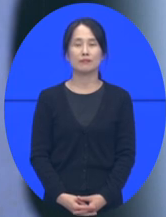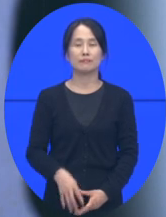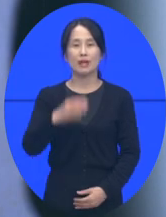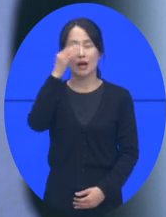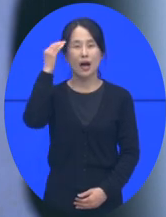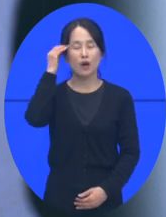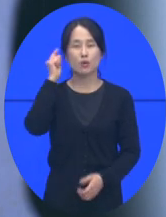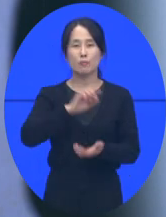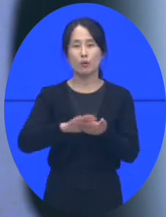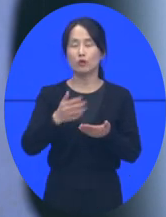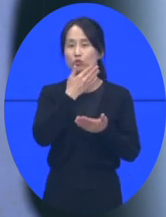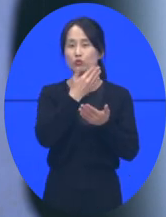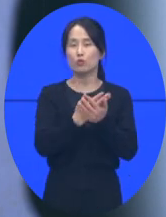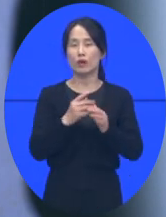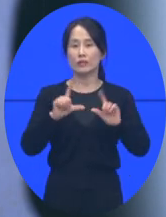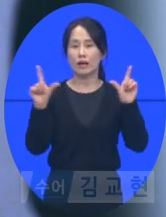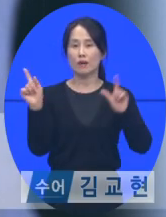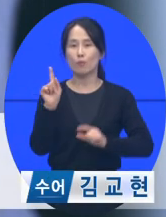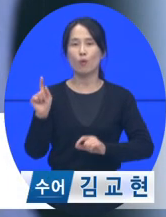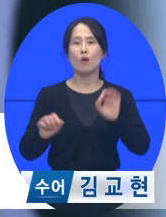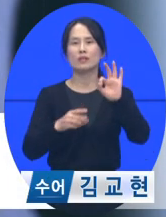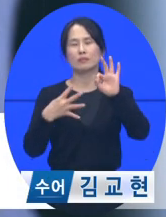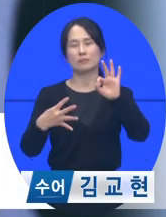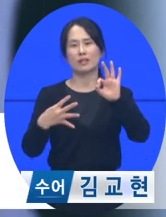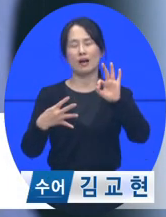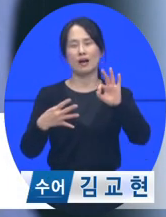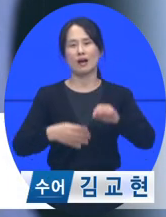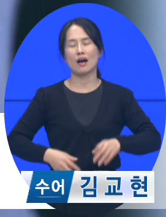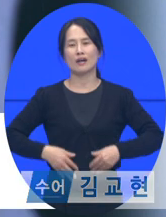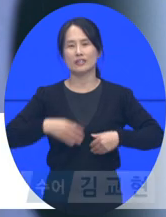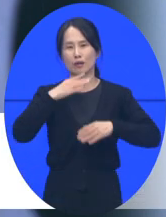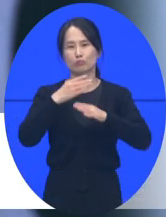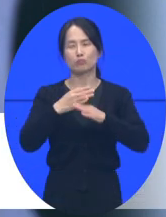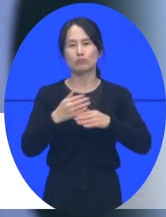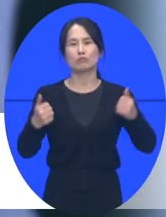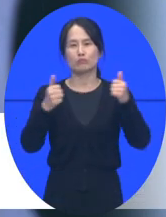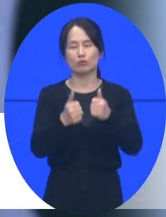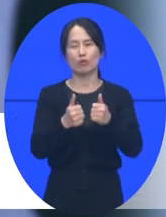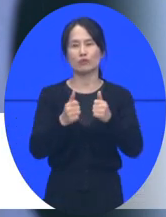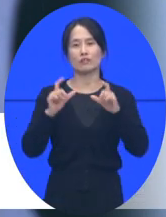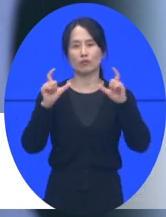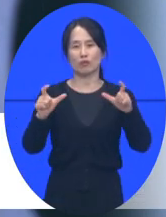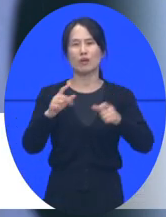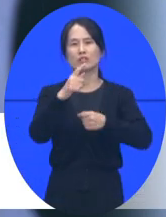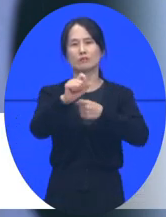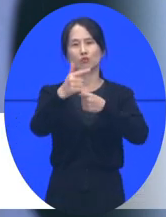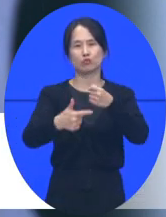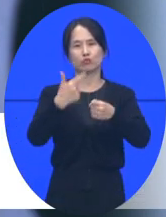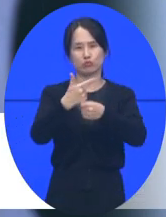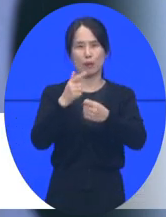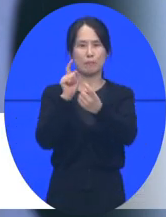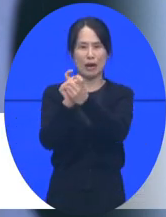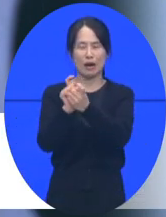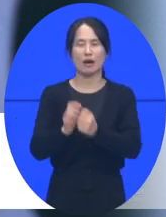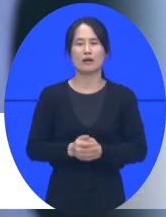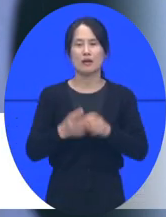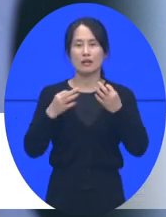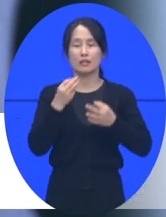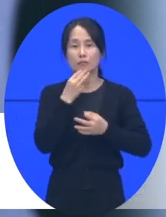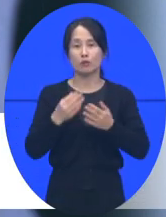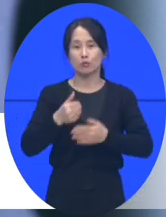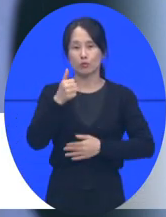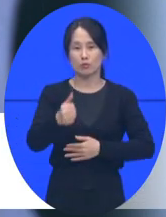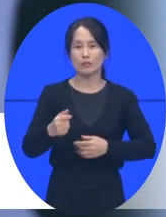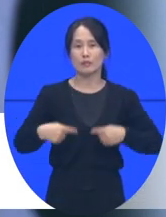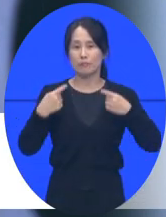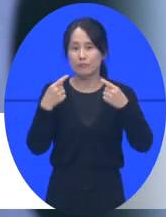한반도 평화의 중요한 이정표라고 할 수 있는 14 남북정상선언이 16주년을 맞았습니다. 김동연 시사도 참석해 한반도 평화를